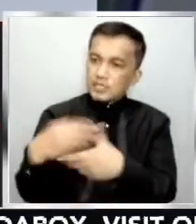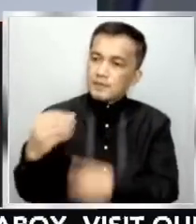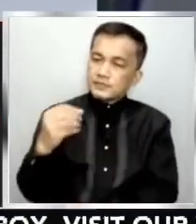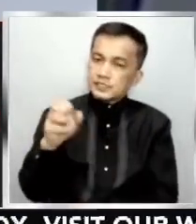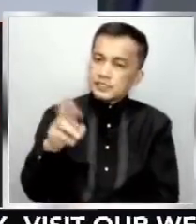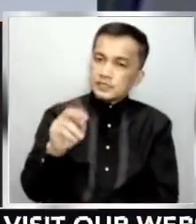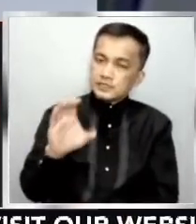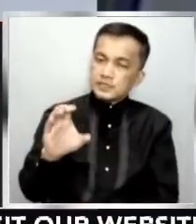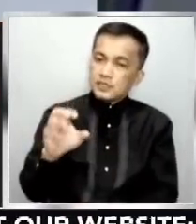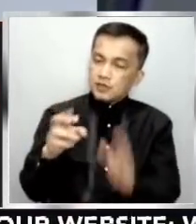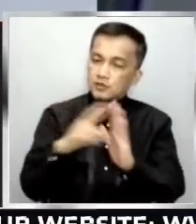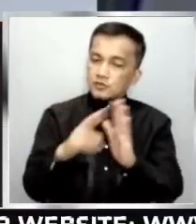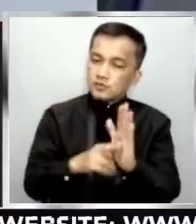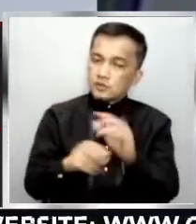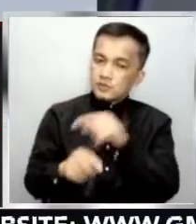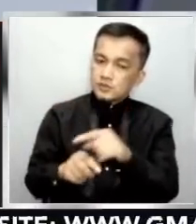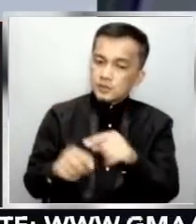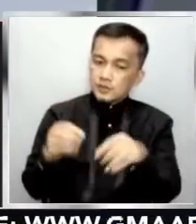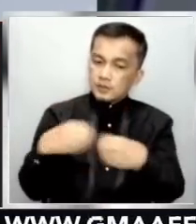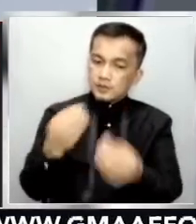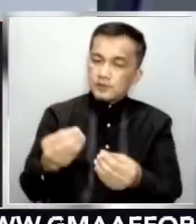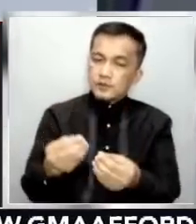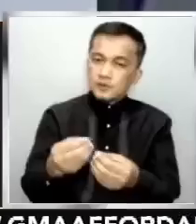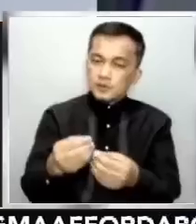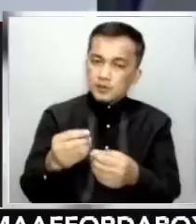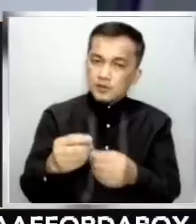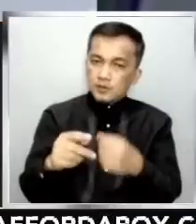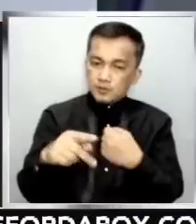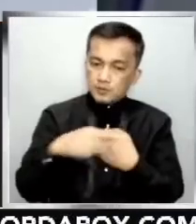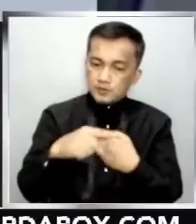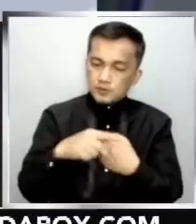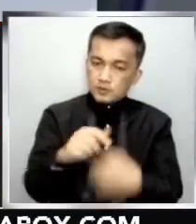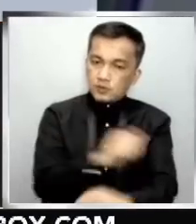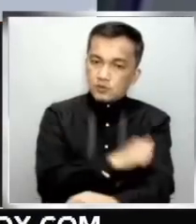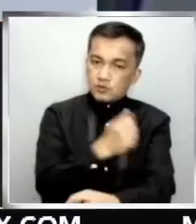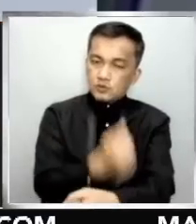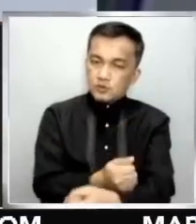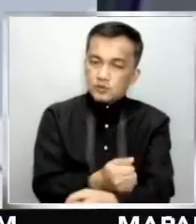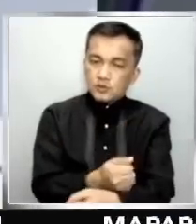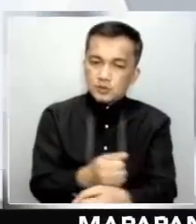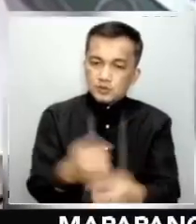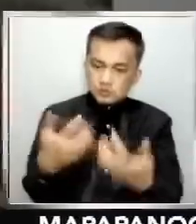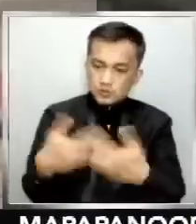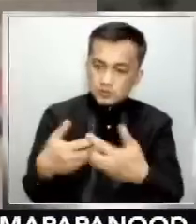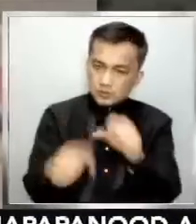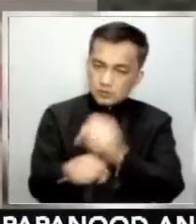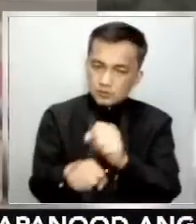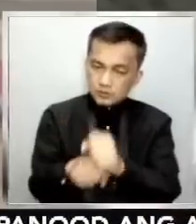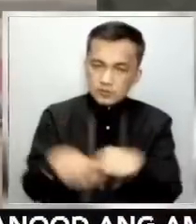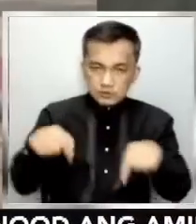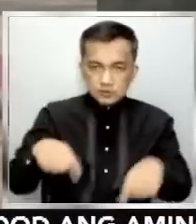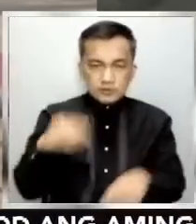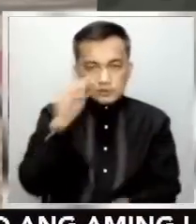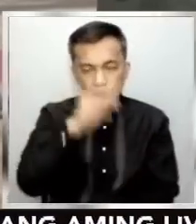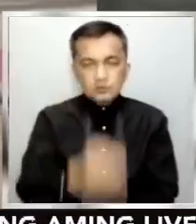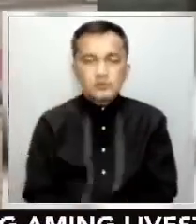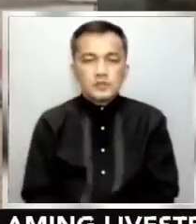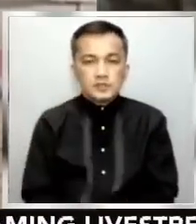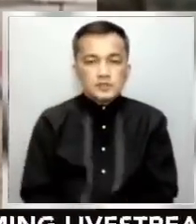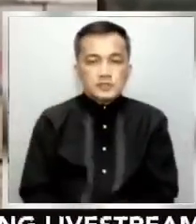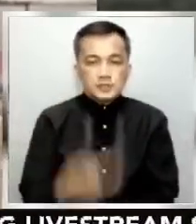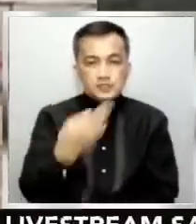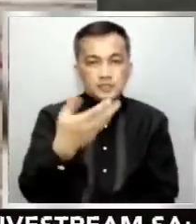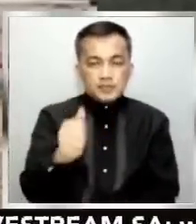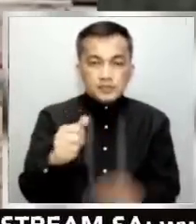sa pagbibigay ng provisional authority para mandar itong mga makinang nandito ngayon sa Mindoro. Para sa GMA Integrated